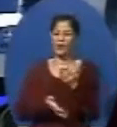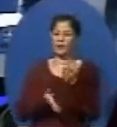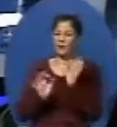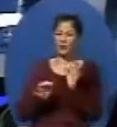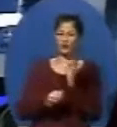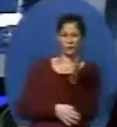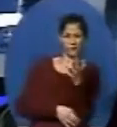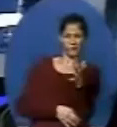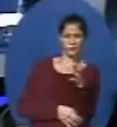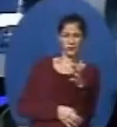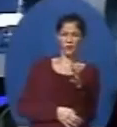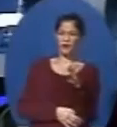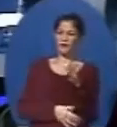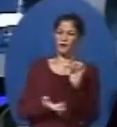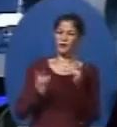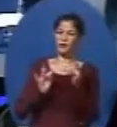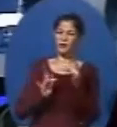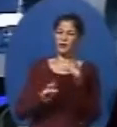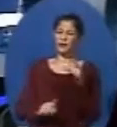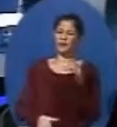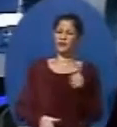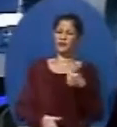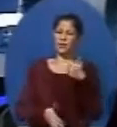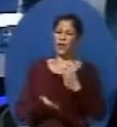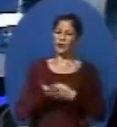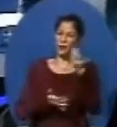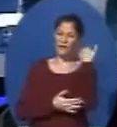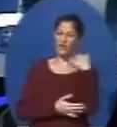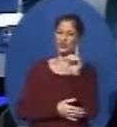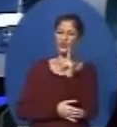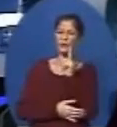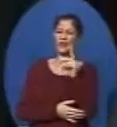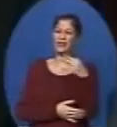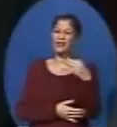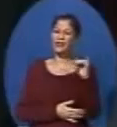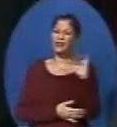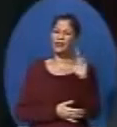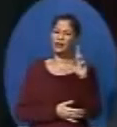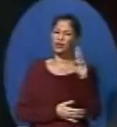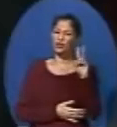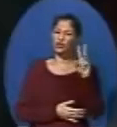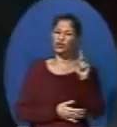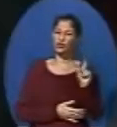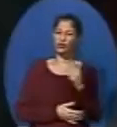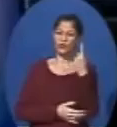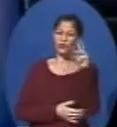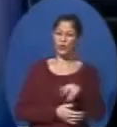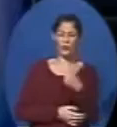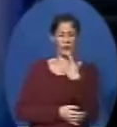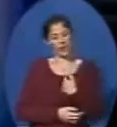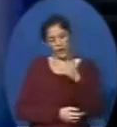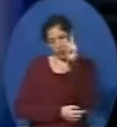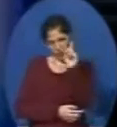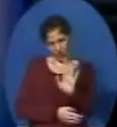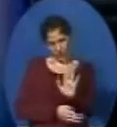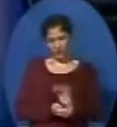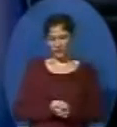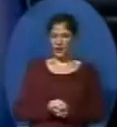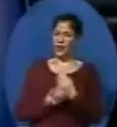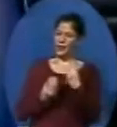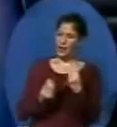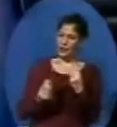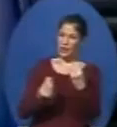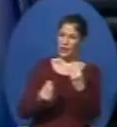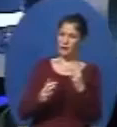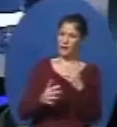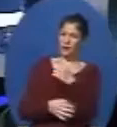הפרקליטות... ונגד דירסון? הוא לא יודע. נו, באמת. רבותיי, רגע. עכשיו לאט לאט כי יש לנו מעט זמן. אתה, מה